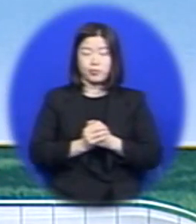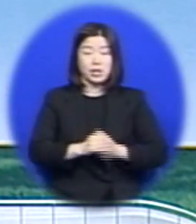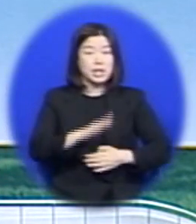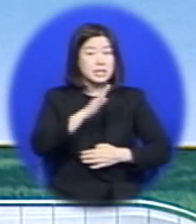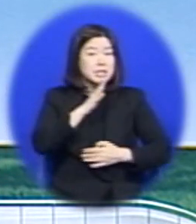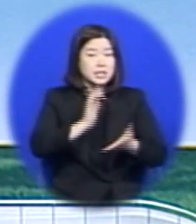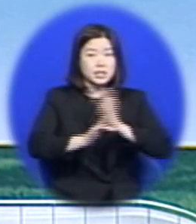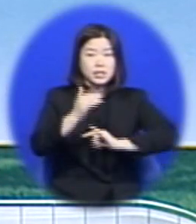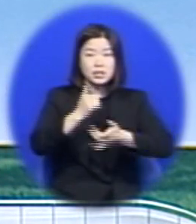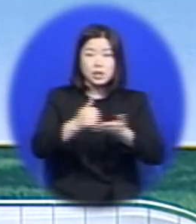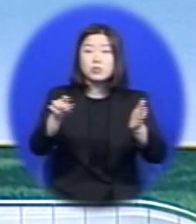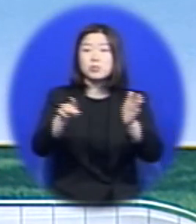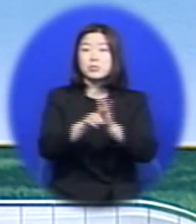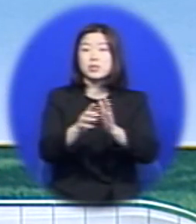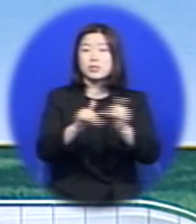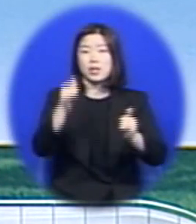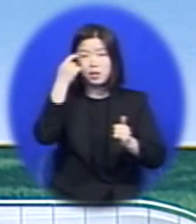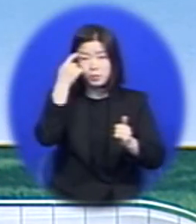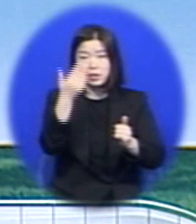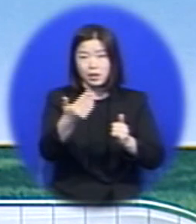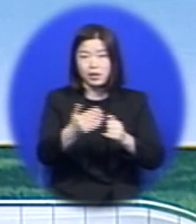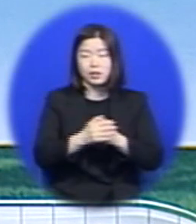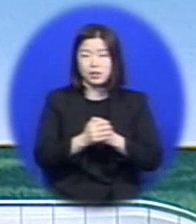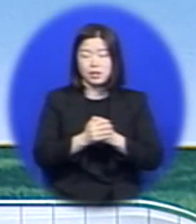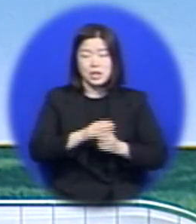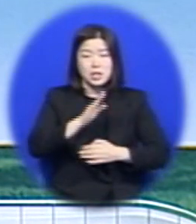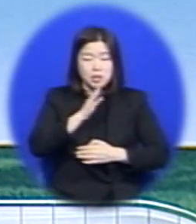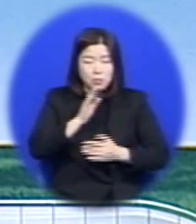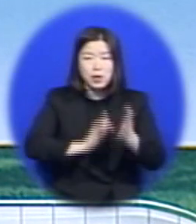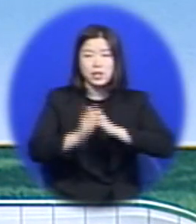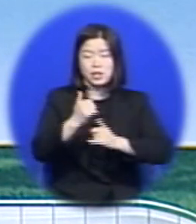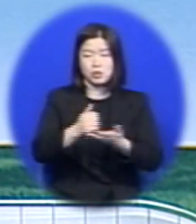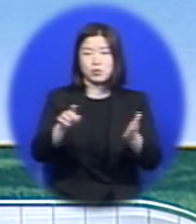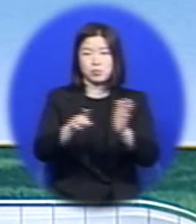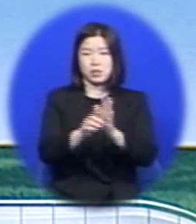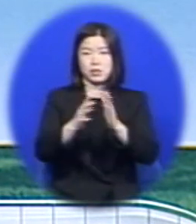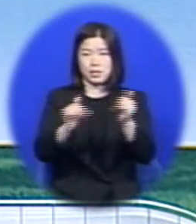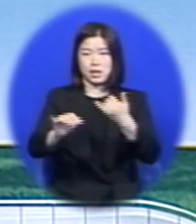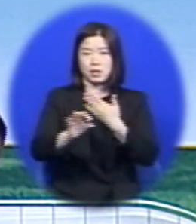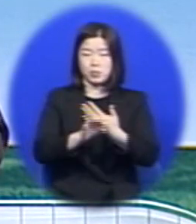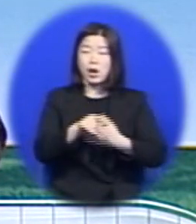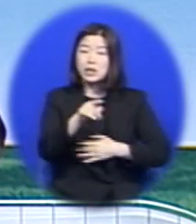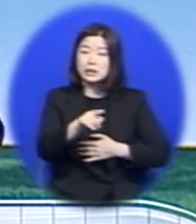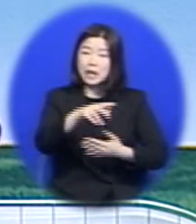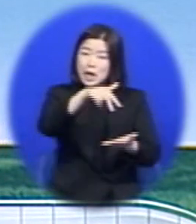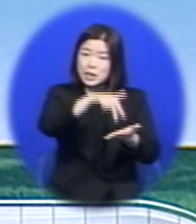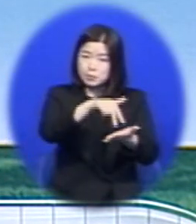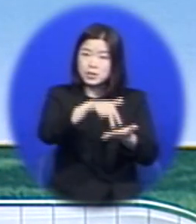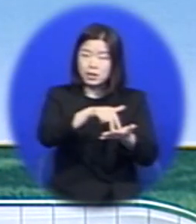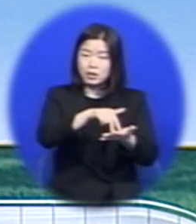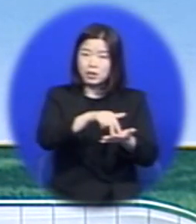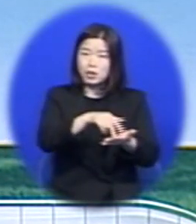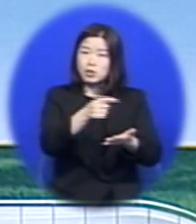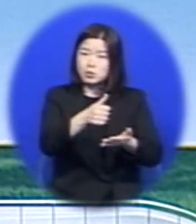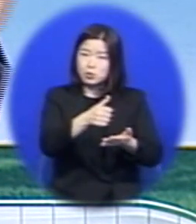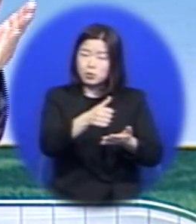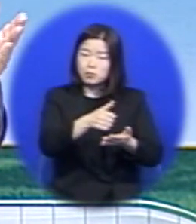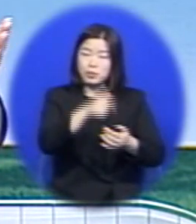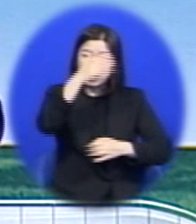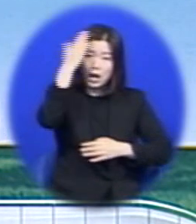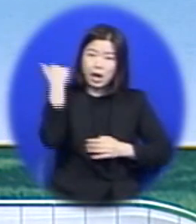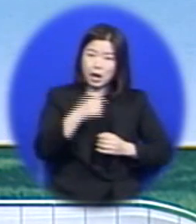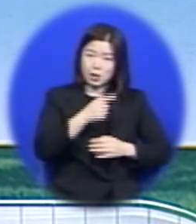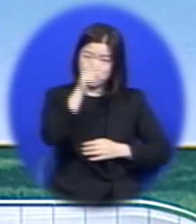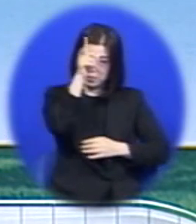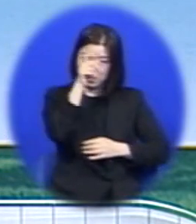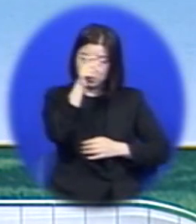진짜 예수 믿는 사람인가? 정말 예수 믿는 사람이라면 그가 입장이 좀 보수적이고